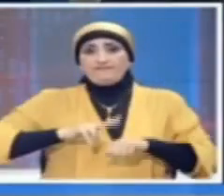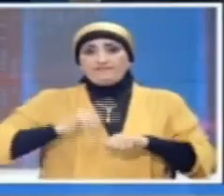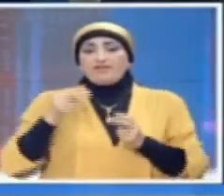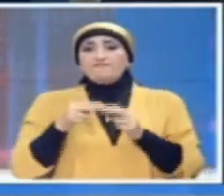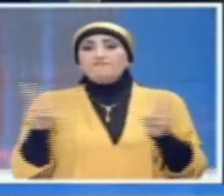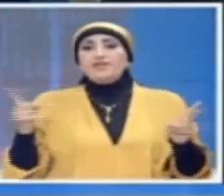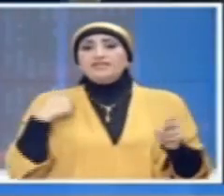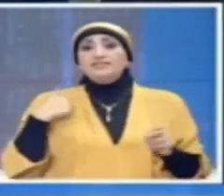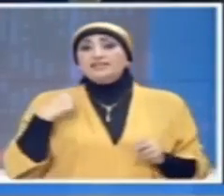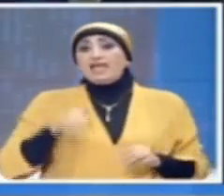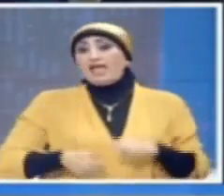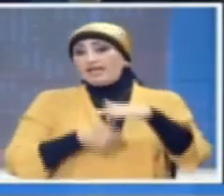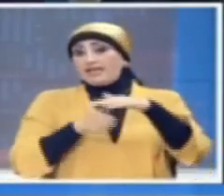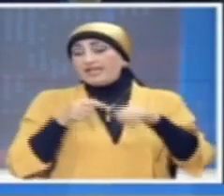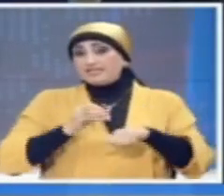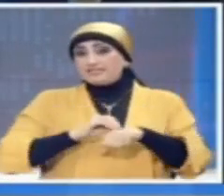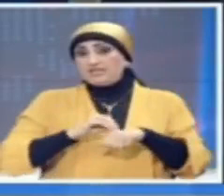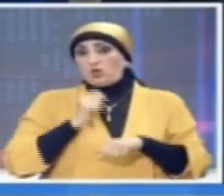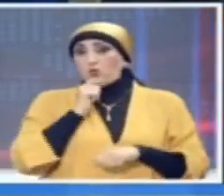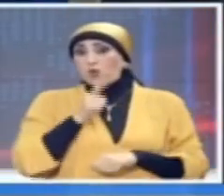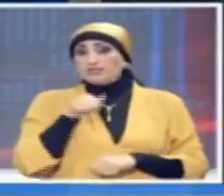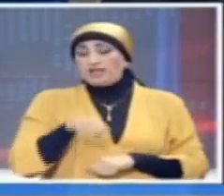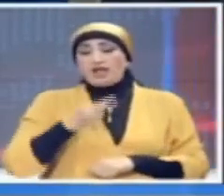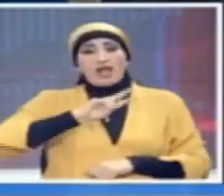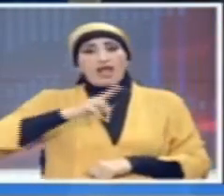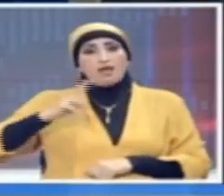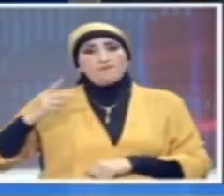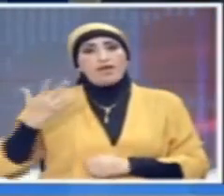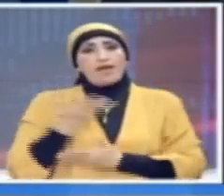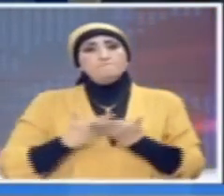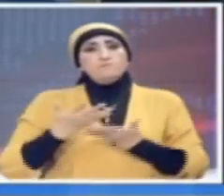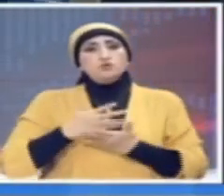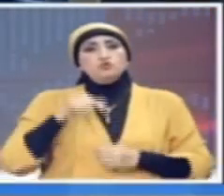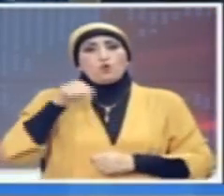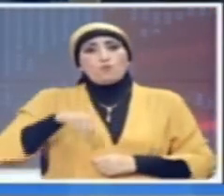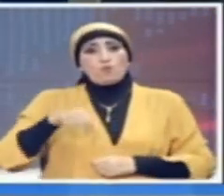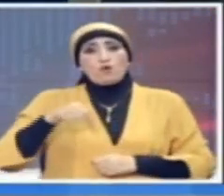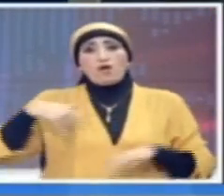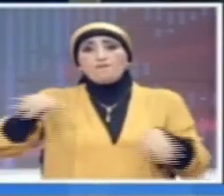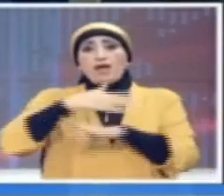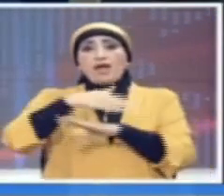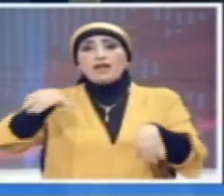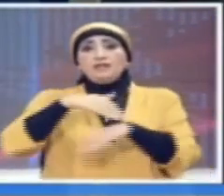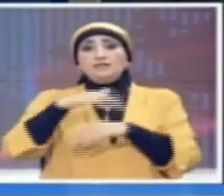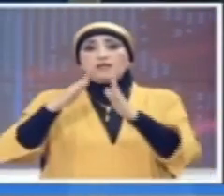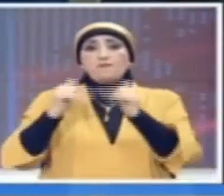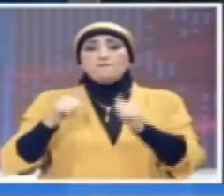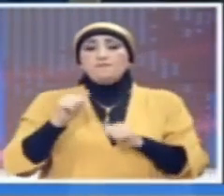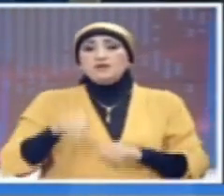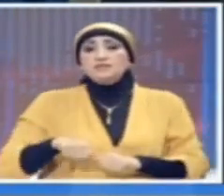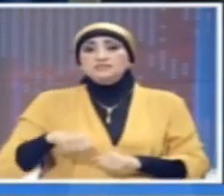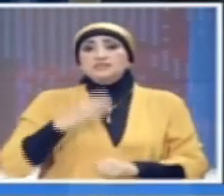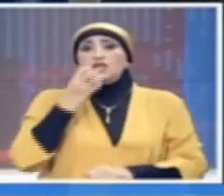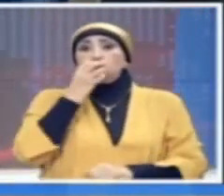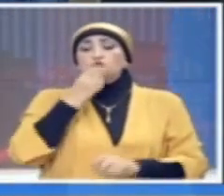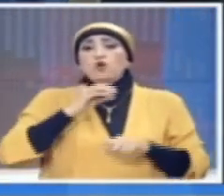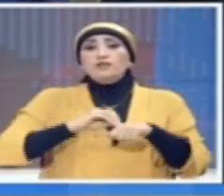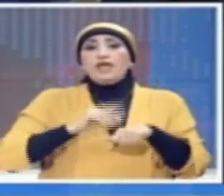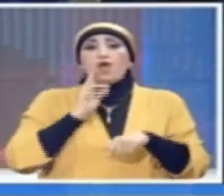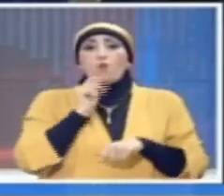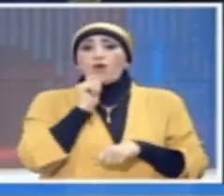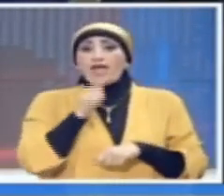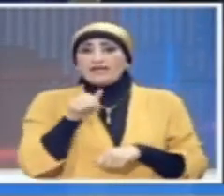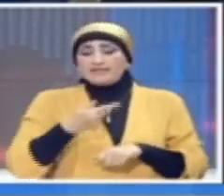التنفيذية تمهيدا لافتتاحه رئاسيا. وخلال الاطلاع على الموقف الحالي للمشروع المقام على طريق القاهرة السخنة،